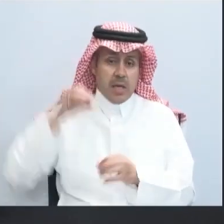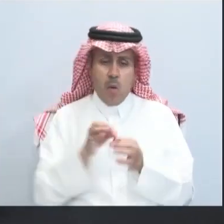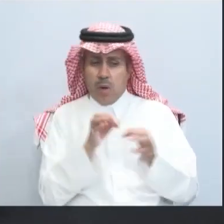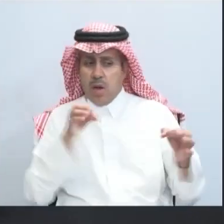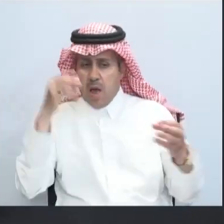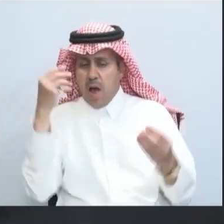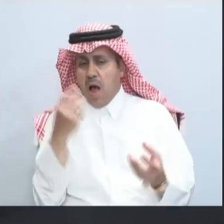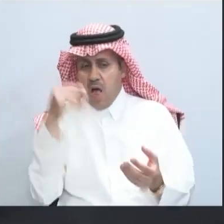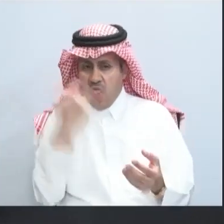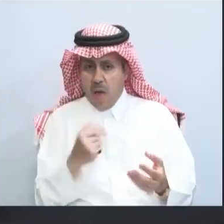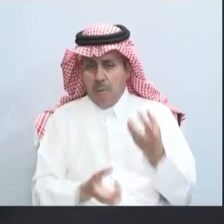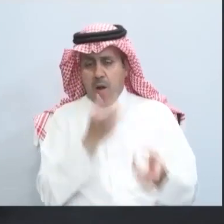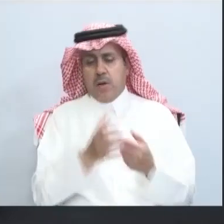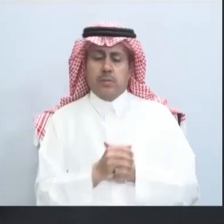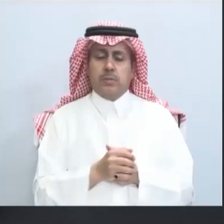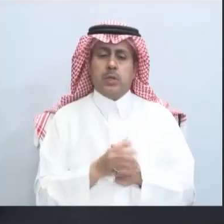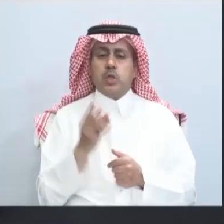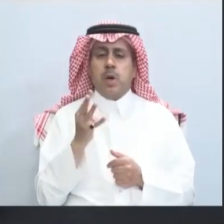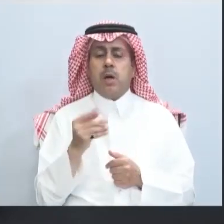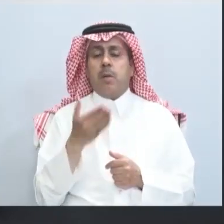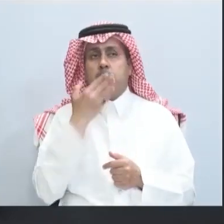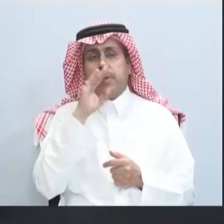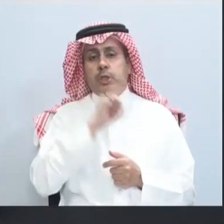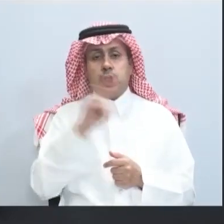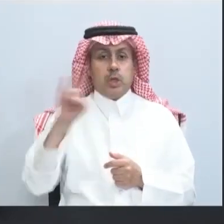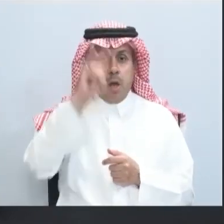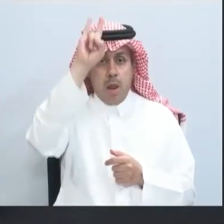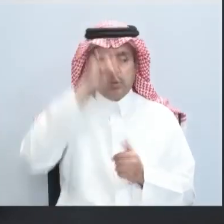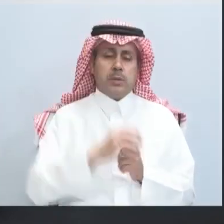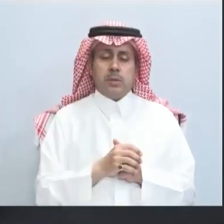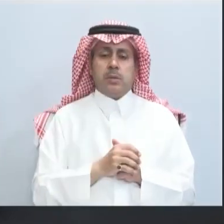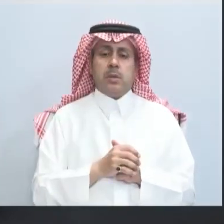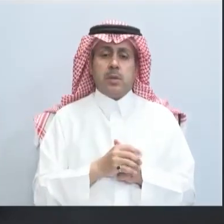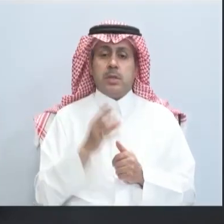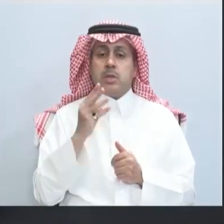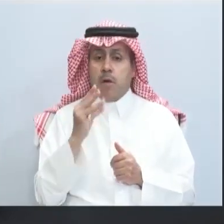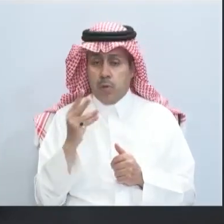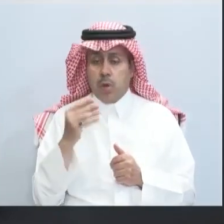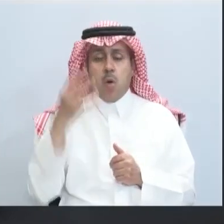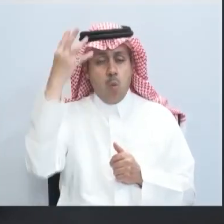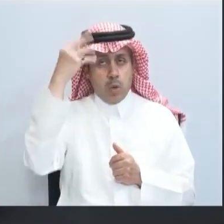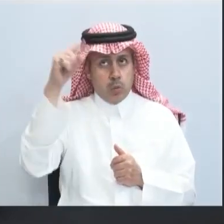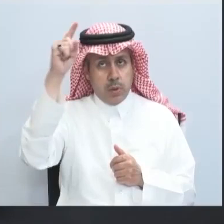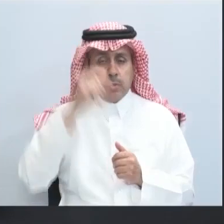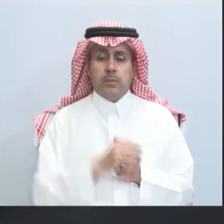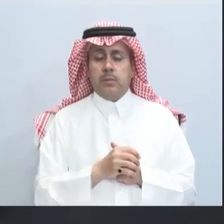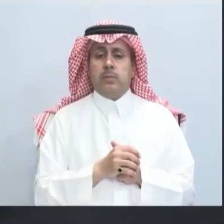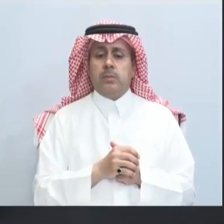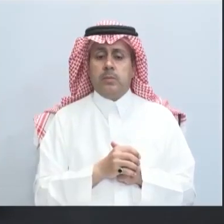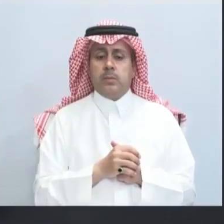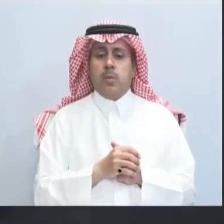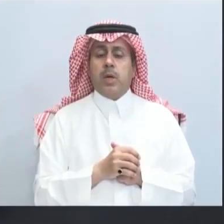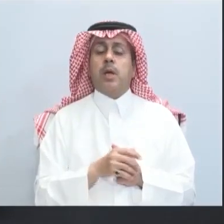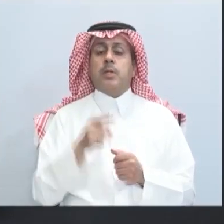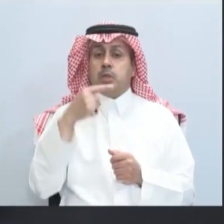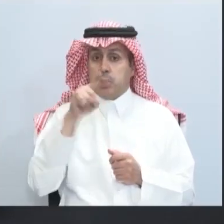ختاما نقول سبحانك اللهم وبحمدك اشهد ان لا اله الا انت نستغفرك ونتوب اليك وما كان من